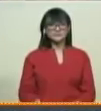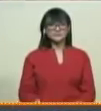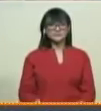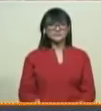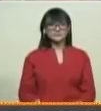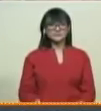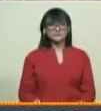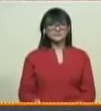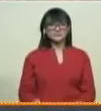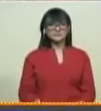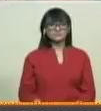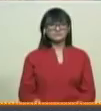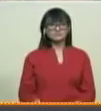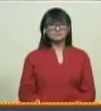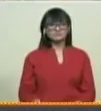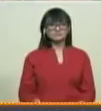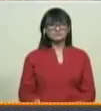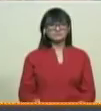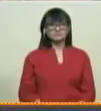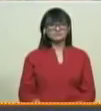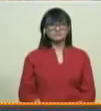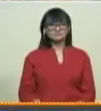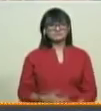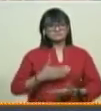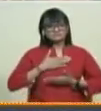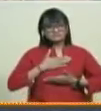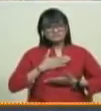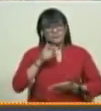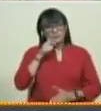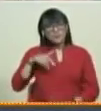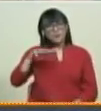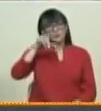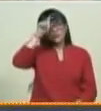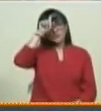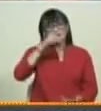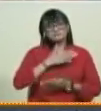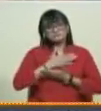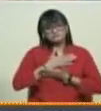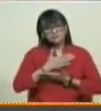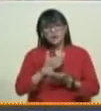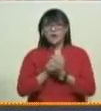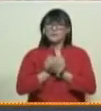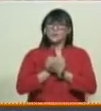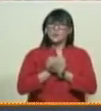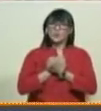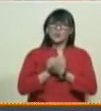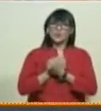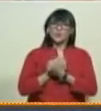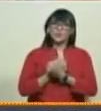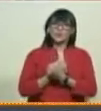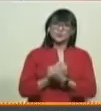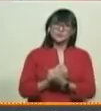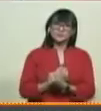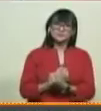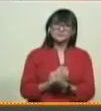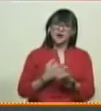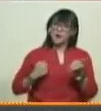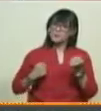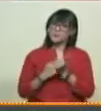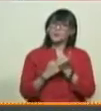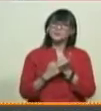Y transmita al pueblo de Turquía toda nuestra admiración, todo nuestro amor y también todo nuestro